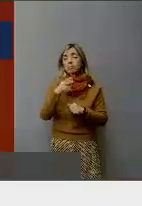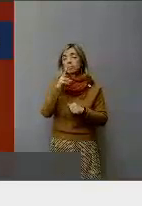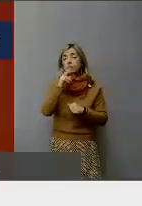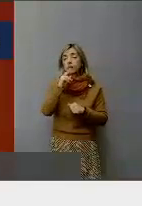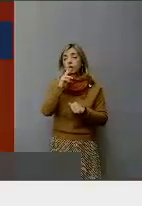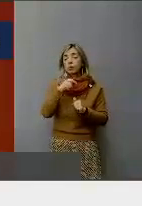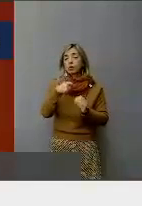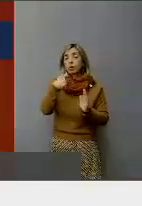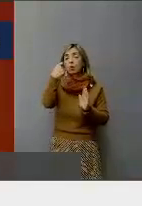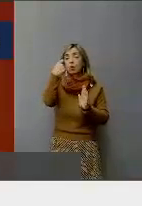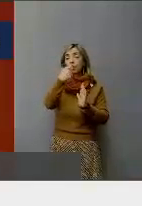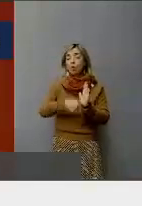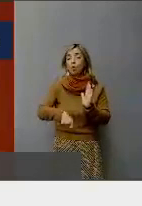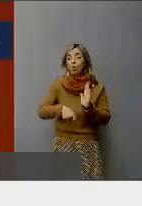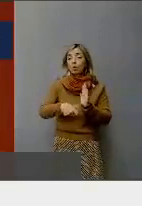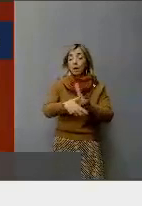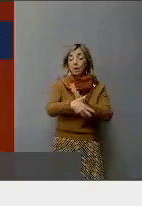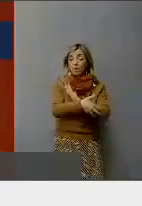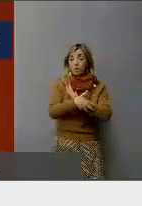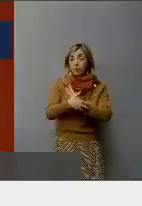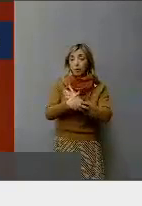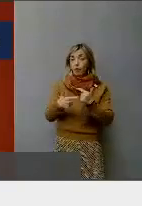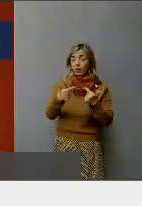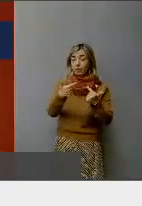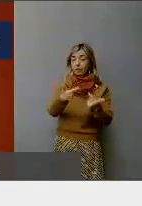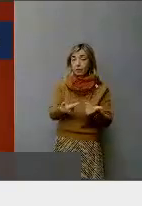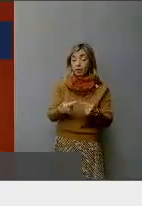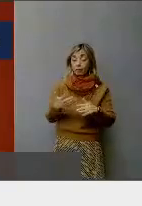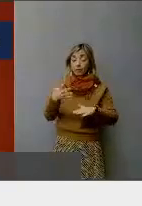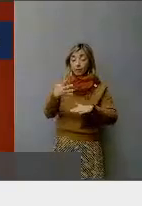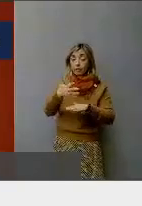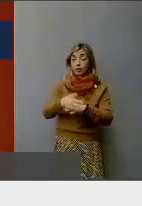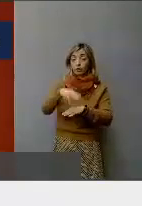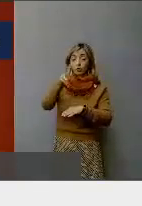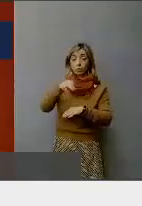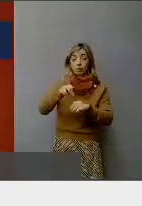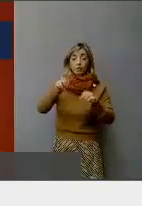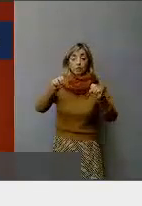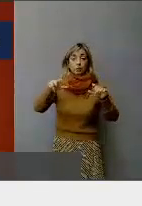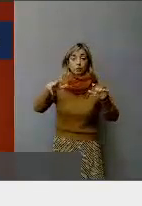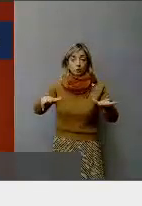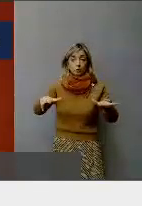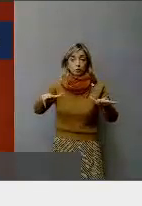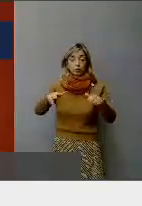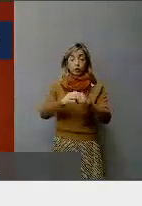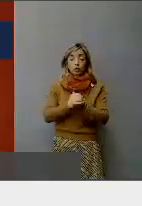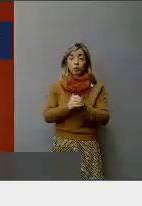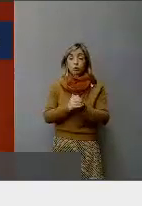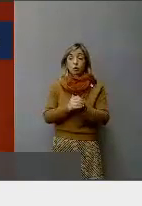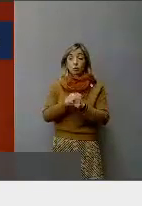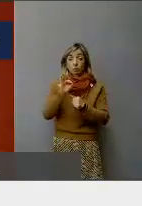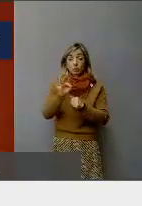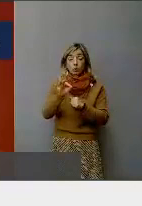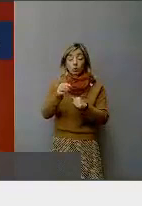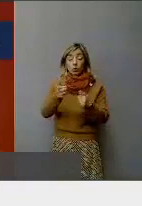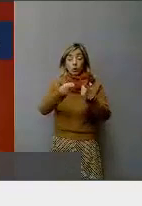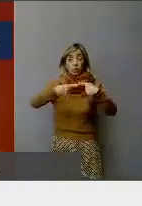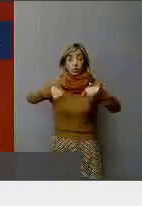di ciò che è stato introdotto nel 2018 con la delibera 22.018 da parte del consiglio comunale